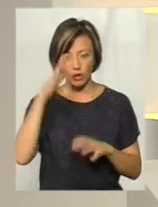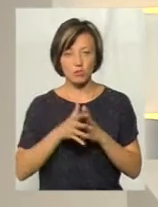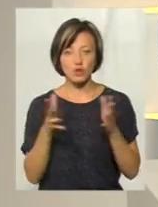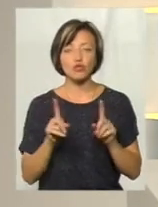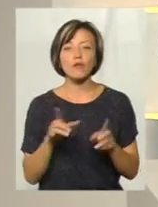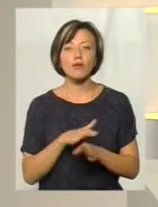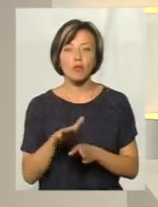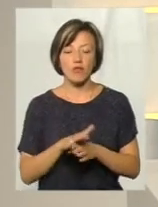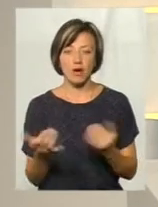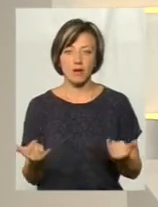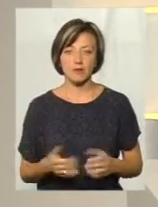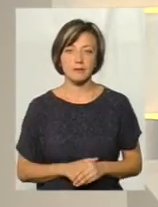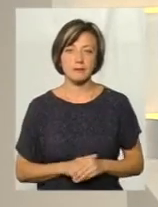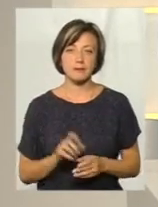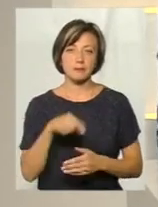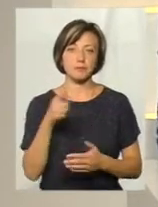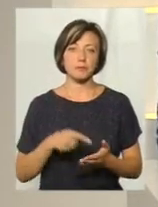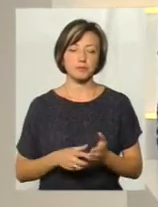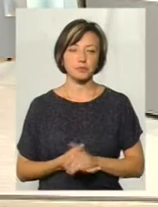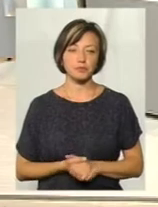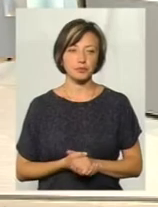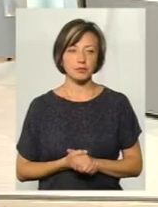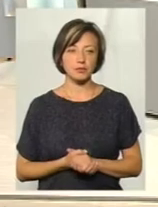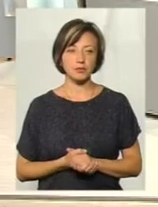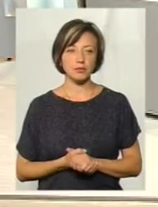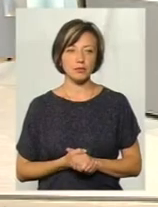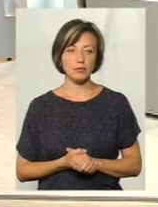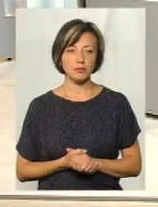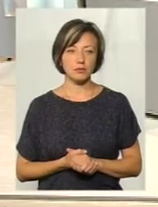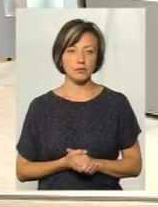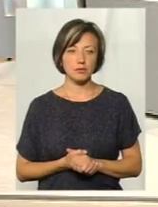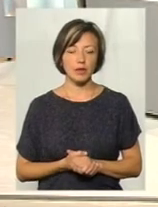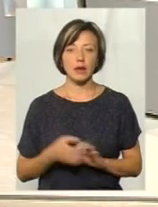Що відбувається? От куди вона поділася? Я скажу, що ще десь в